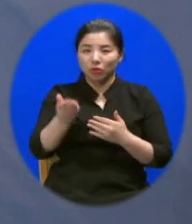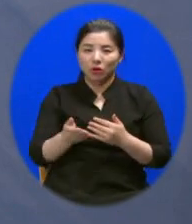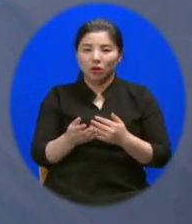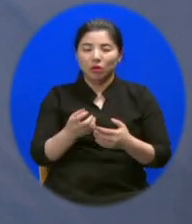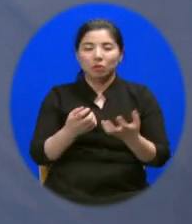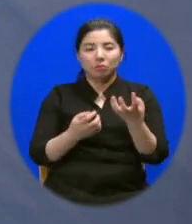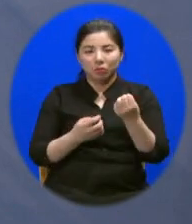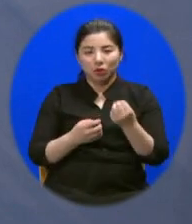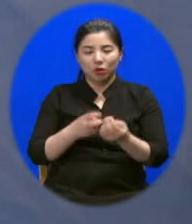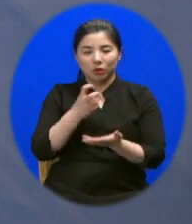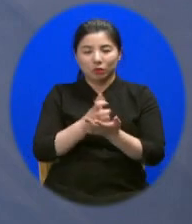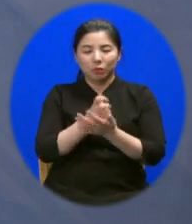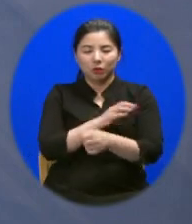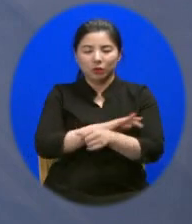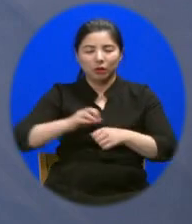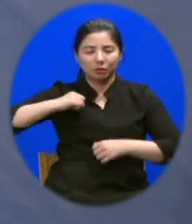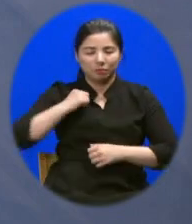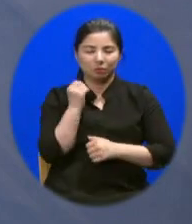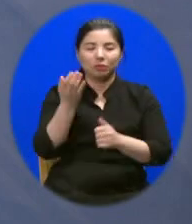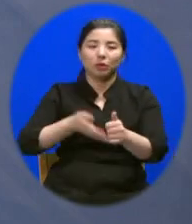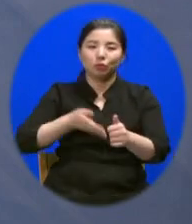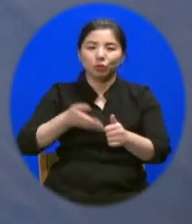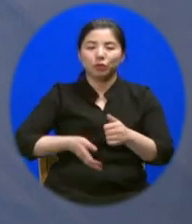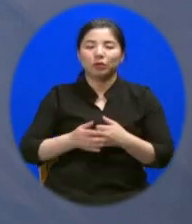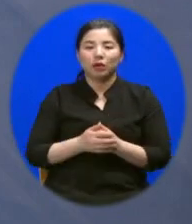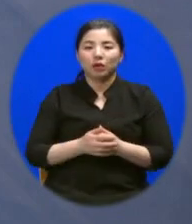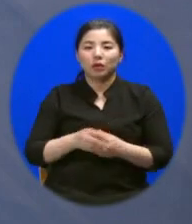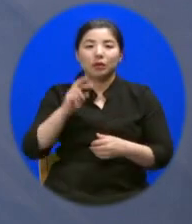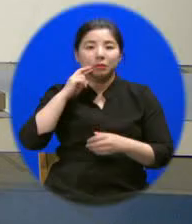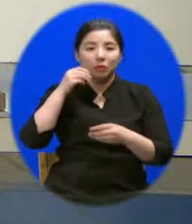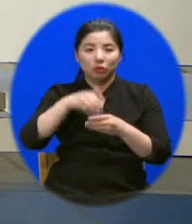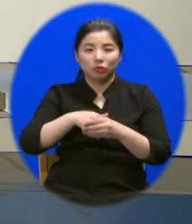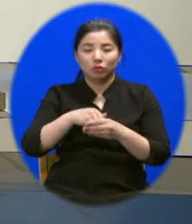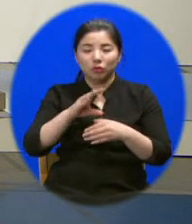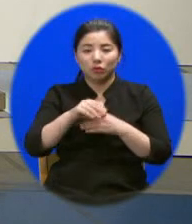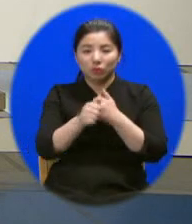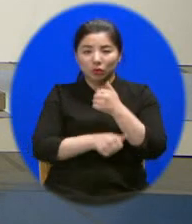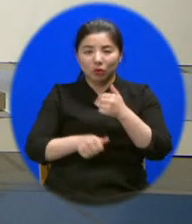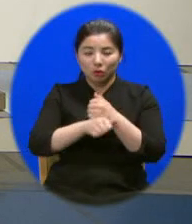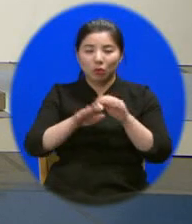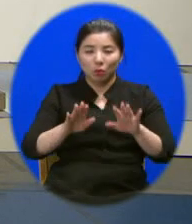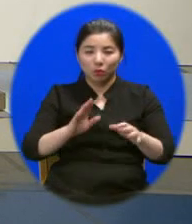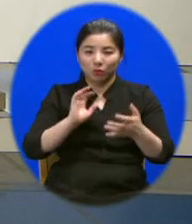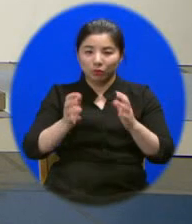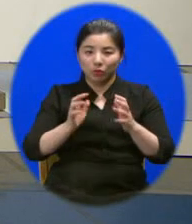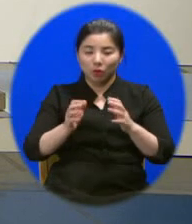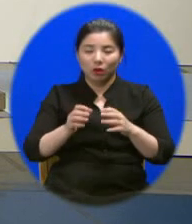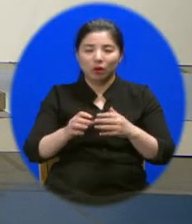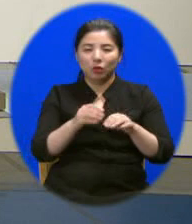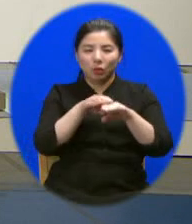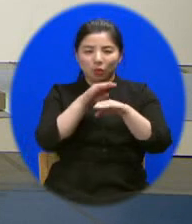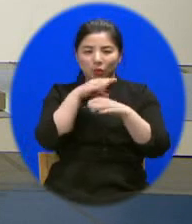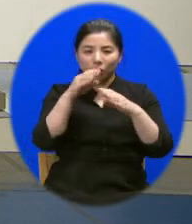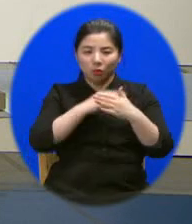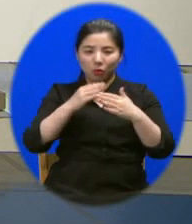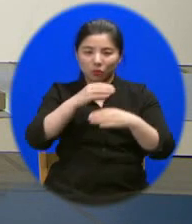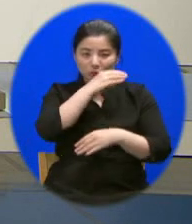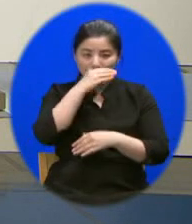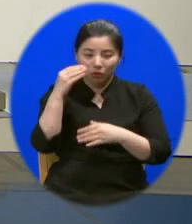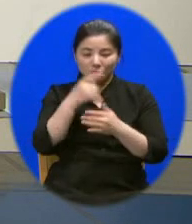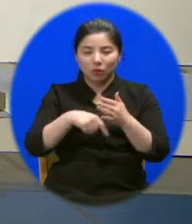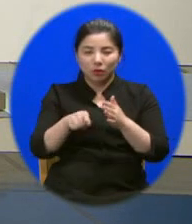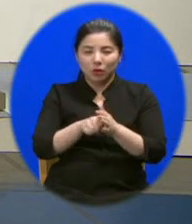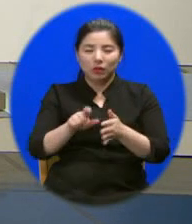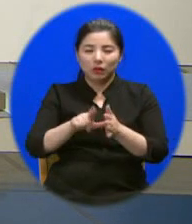규칙을 꼭 따라 주셔야 합니다 음성군 선거방송 토론 위원회에서 추구하는 오늘 토론은 형평성 을 위해서 발언 시간이 엄격하게